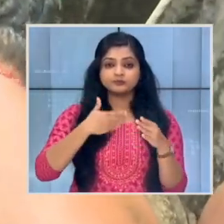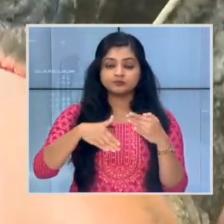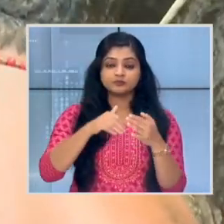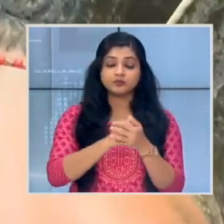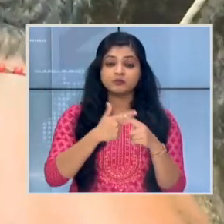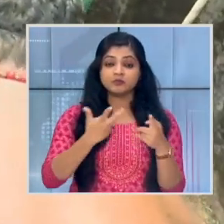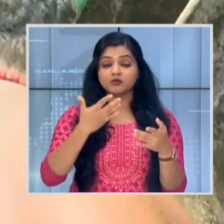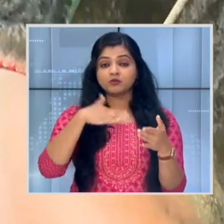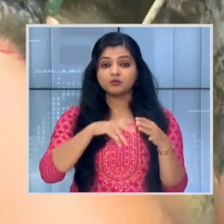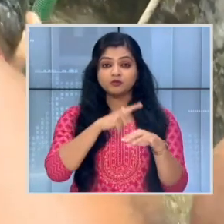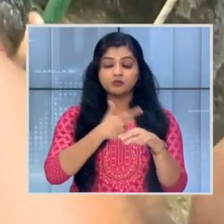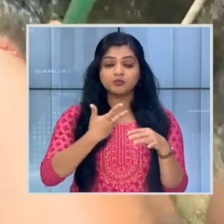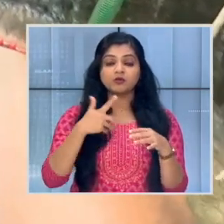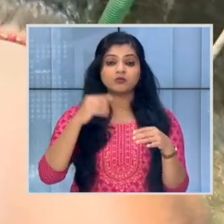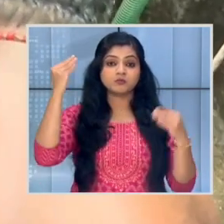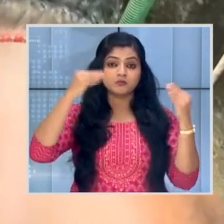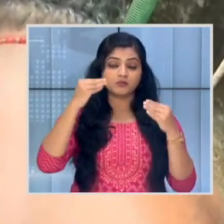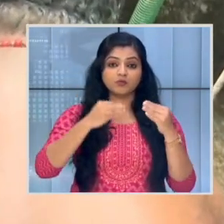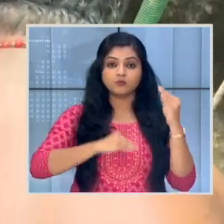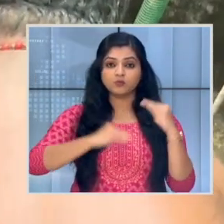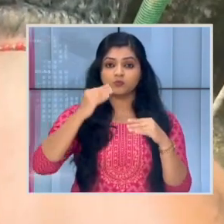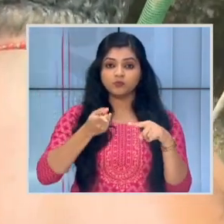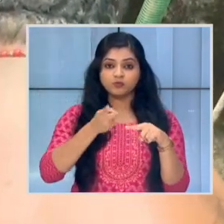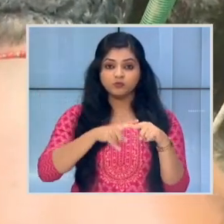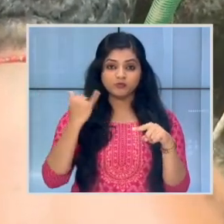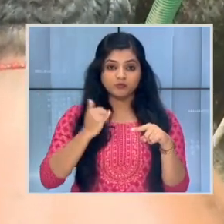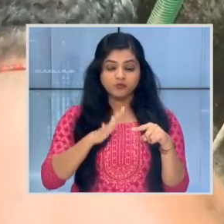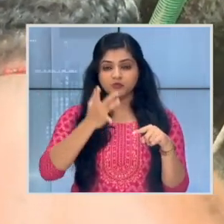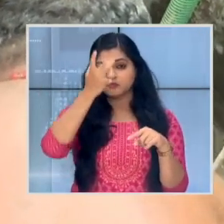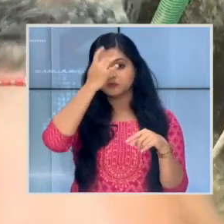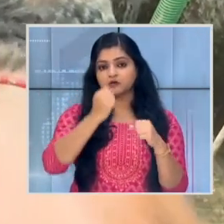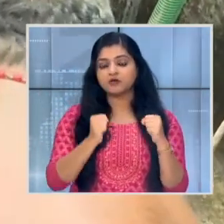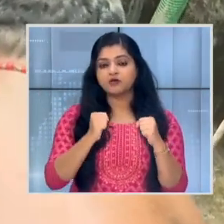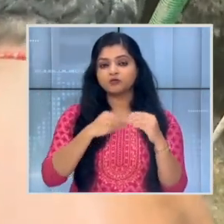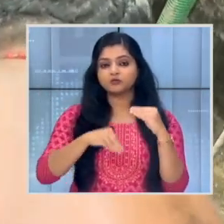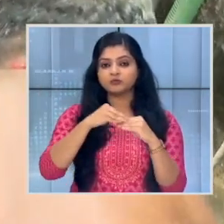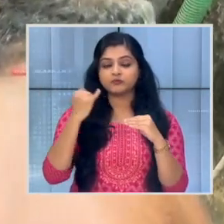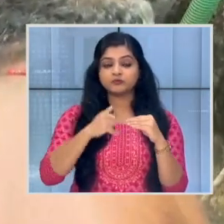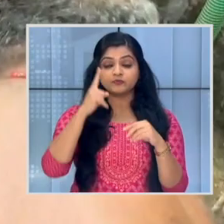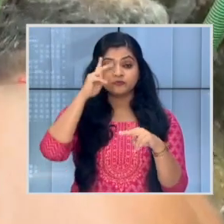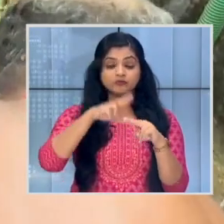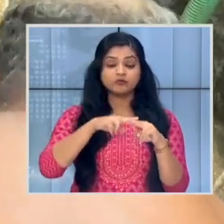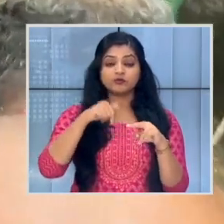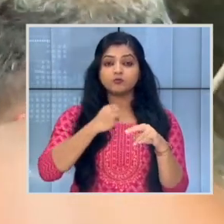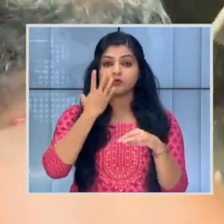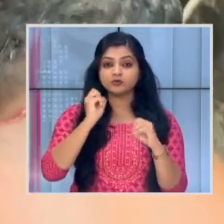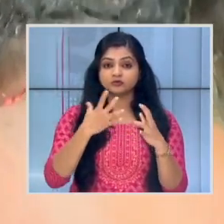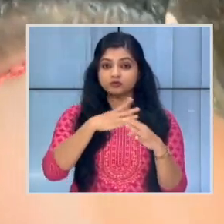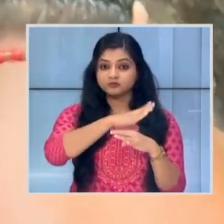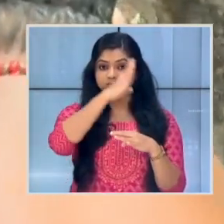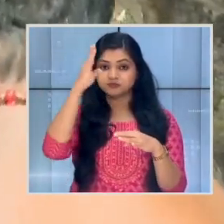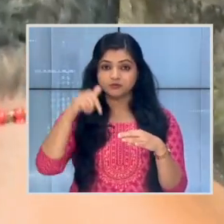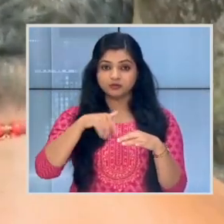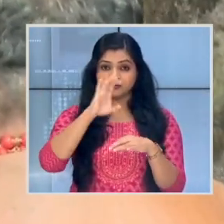അതിനിടയിൽ ഏതെങ്കിലും തരത്തിൽ പ്രതികൂല കാലാവസ്ഥ ഉൾപ്പെടെ വന്നാൽ അത് വലിയ ബുദ്ധിമുട്ടാവും. പ്രത്യേകിച്ചും മഴ ഉൾപ്പെടെ ഇന്ന് രാവിലെ മുതൽ ഈ സമയം വരെ മഴ മാറി